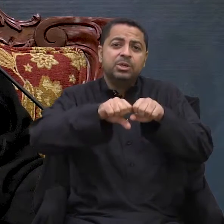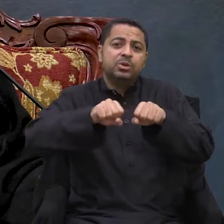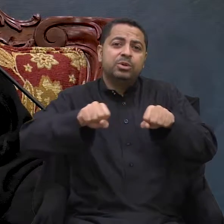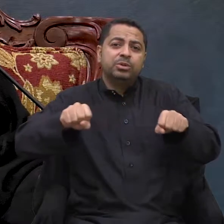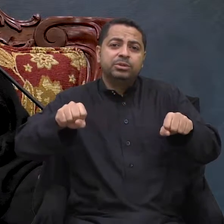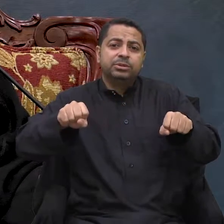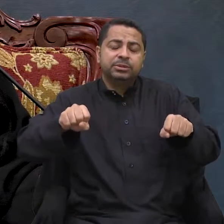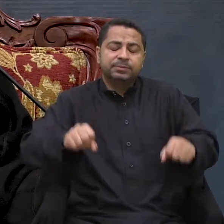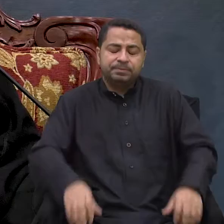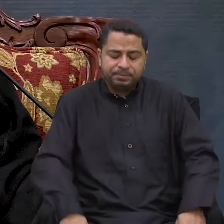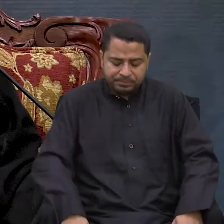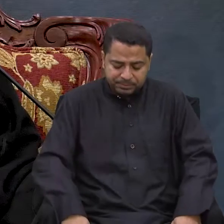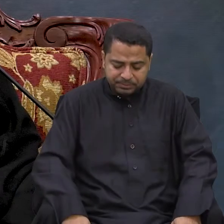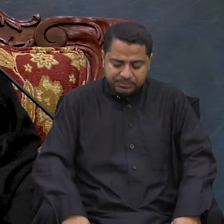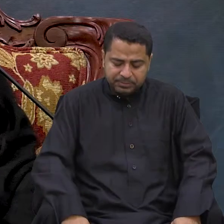بالحسين